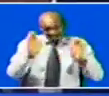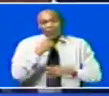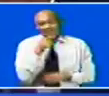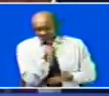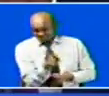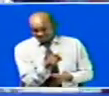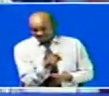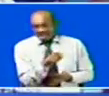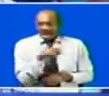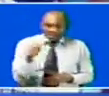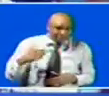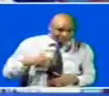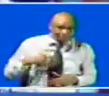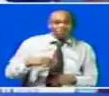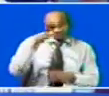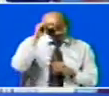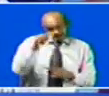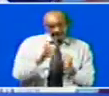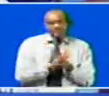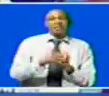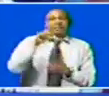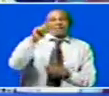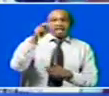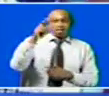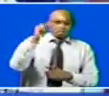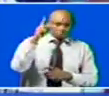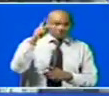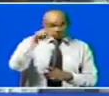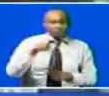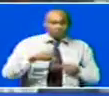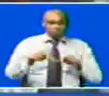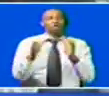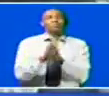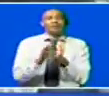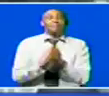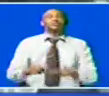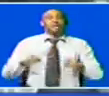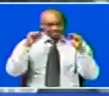Upinzani wanapendelea gavana Nanok kuendelea kushikilia wadhifa wa mwenyekiti.